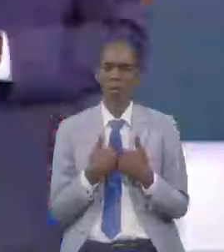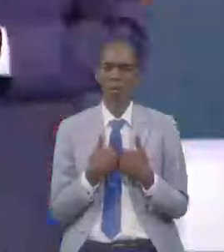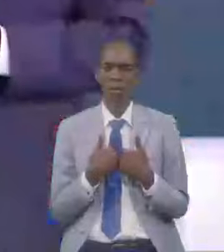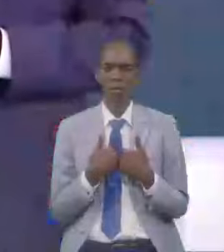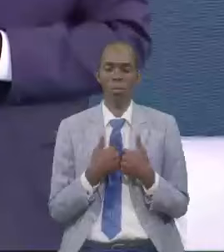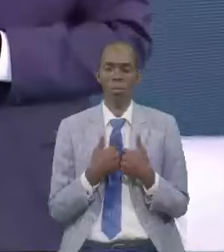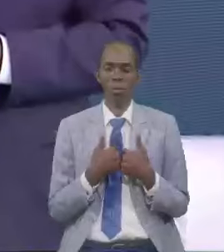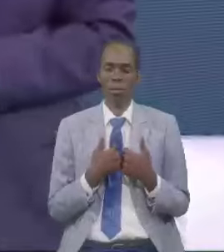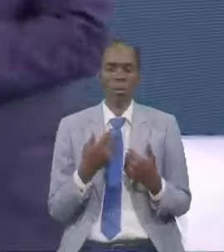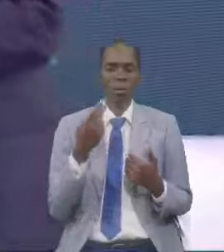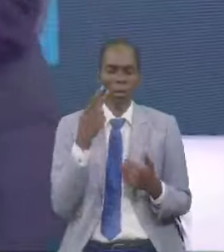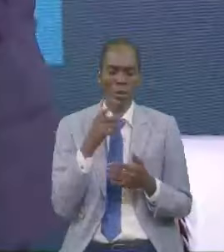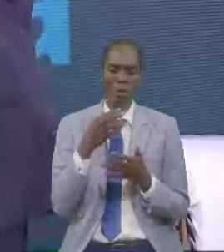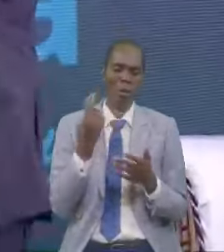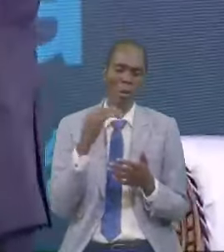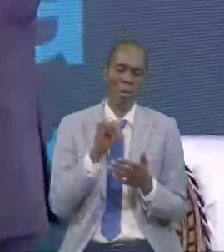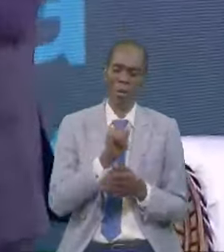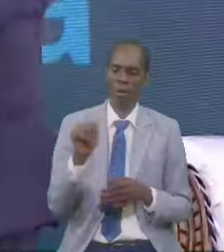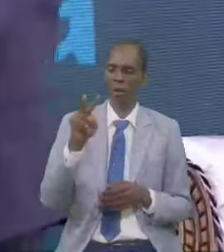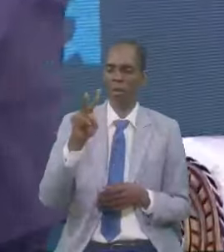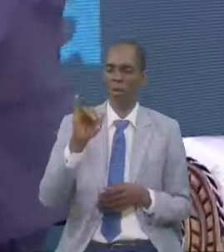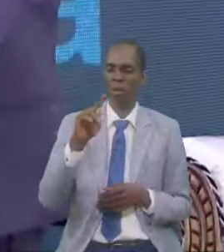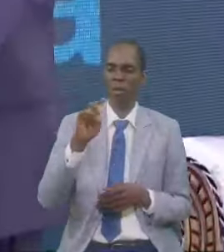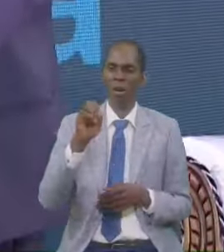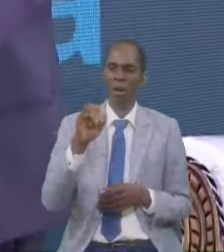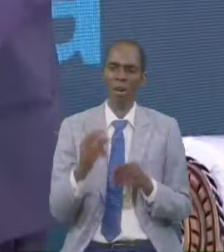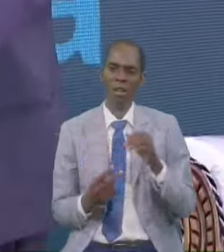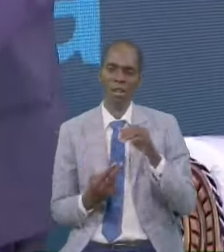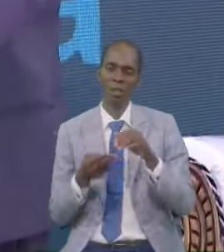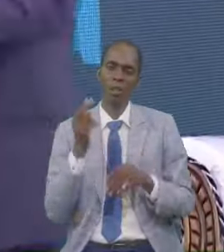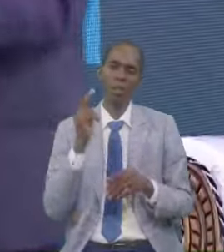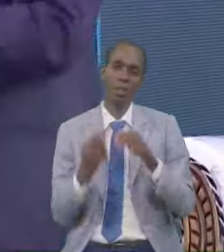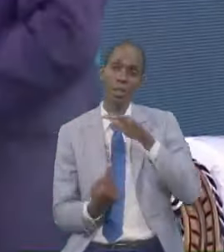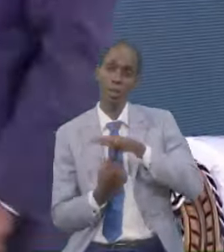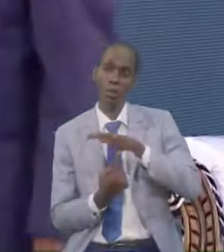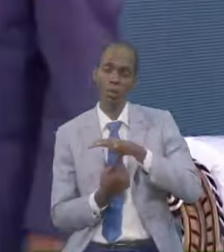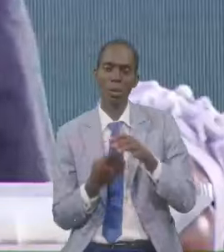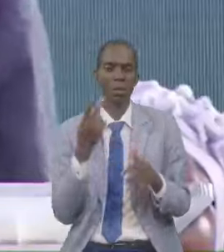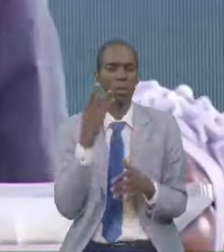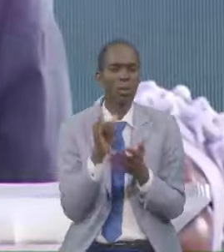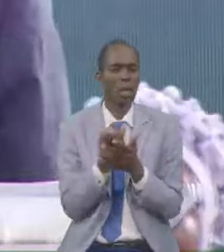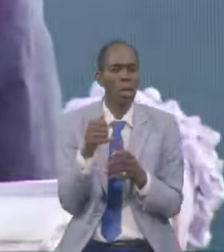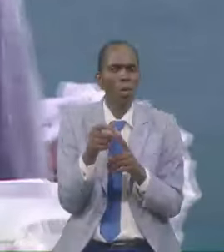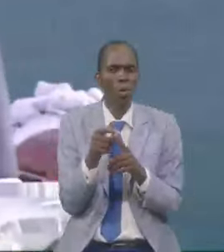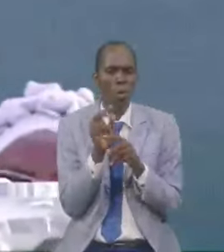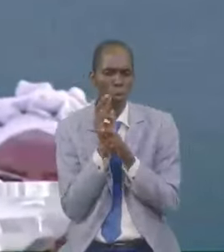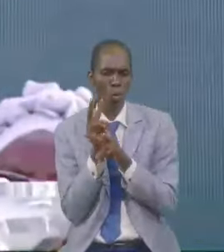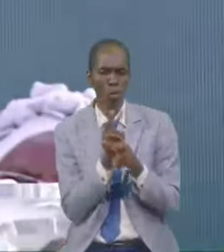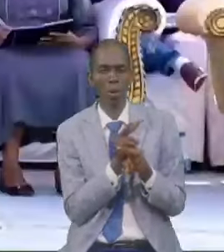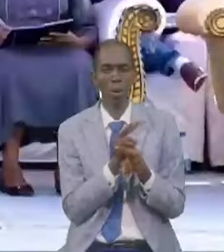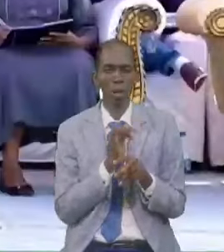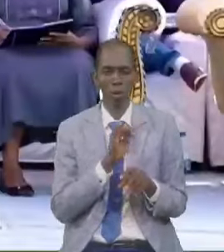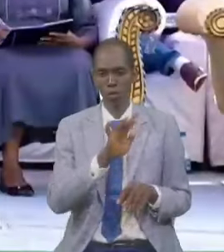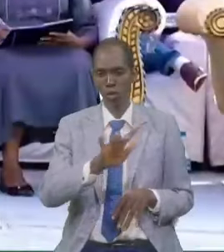virtuous hero. అది మనల్ని ప్రతిభావంతమైన హీరోస్ చేస్తుంది. Watch. అది ఆ విధంగా పనిచేస్తుంది. And I spell it out. నేను